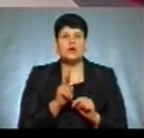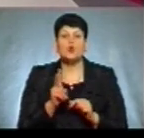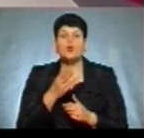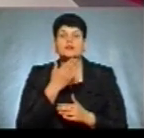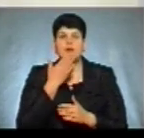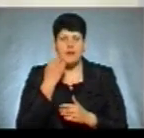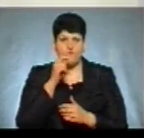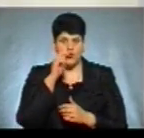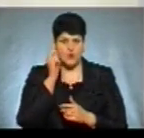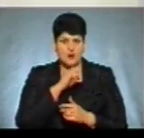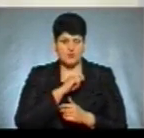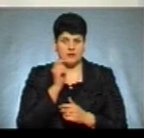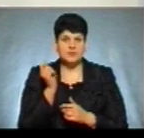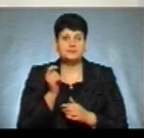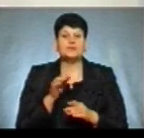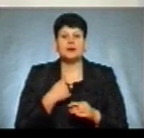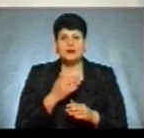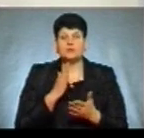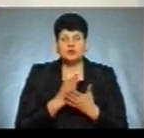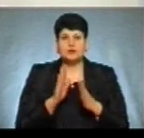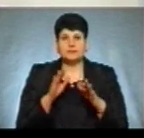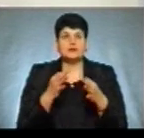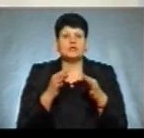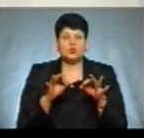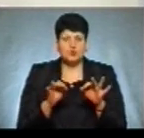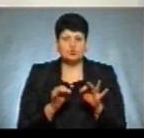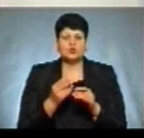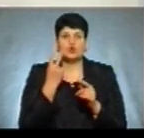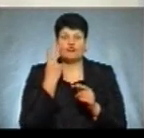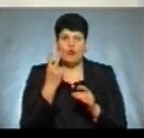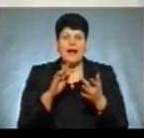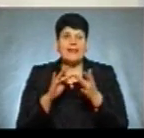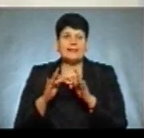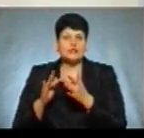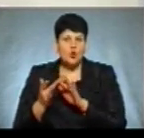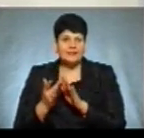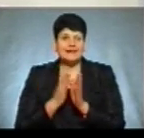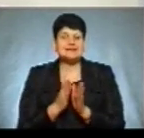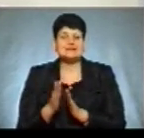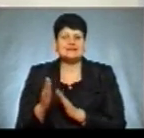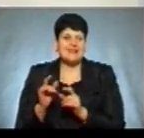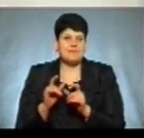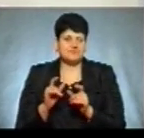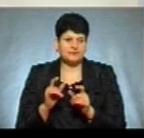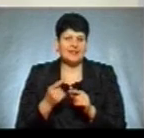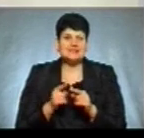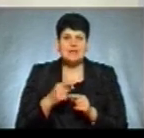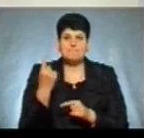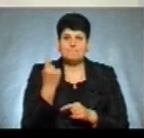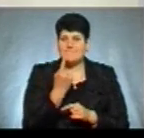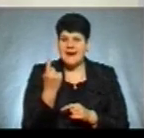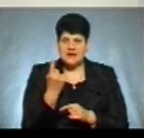Україні? Ми будемо мати доступ до двох електронних систем. Це перша електронна